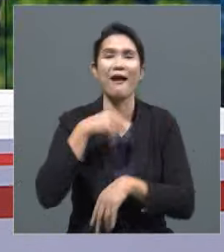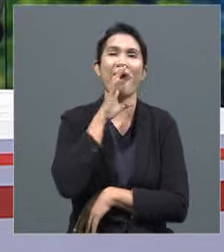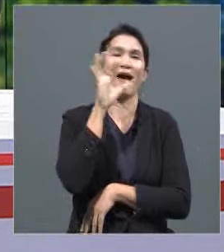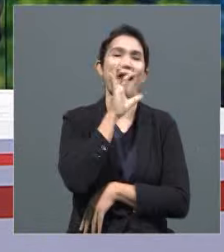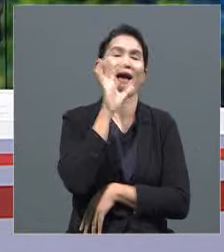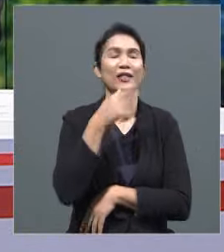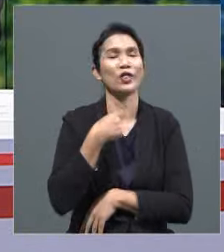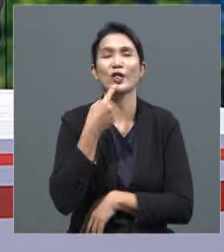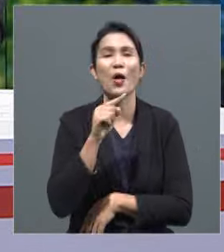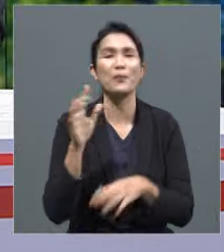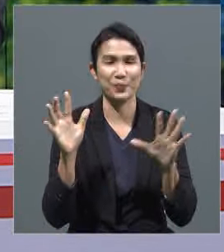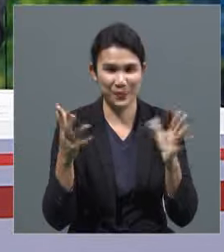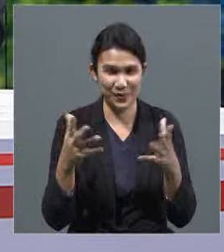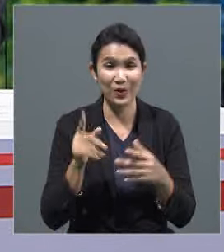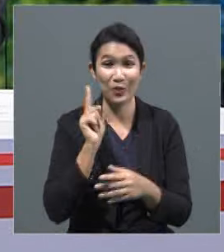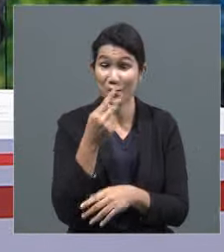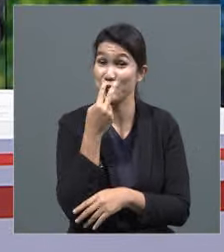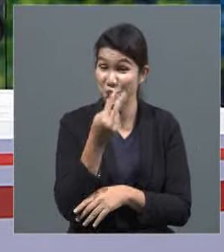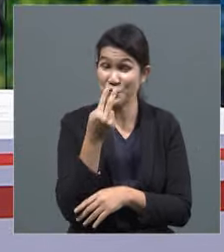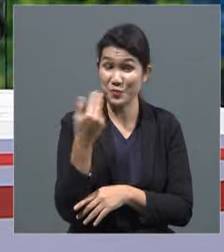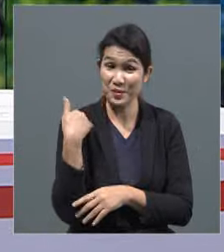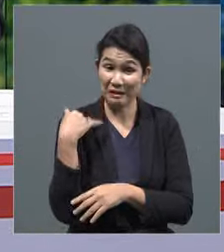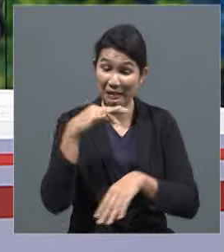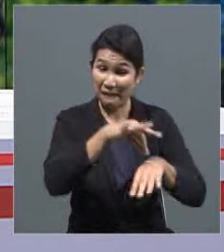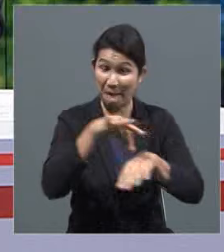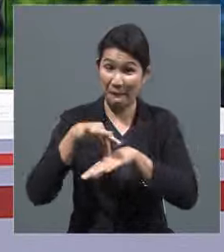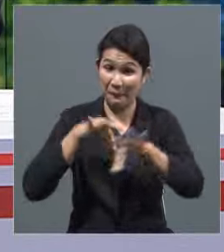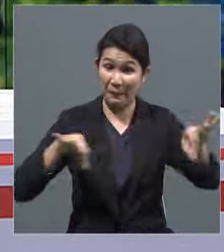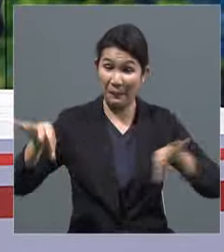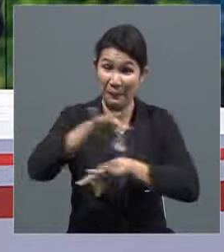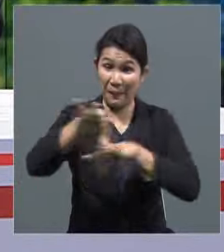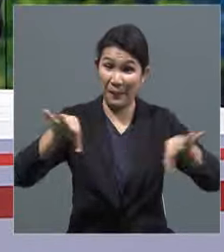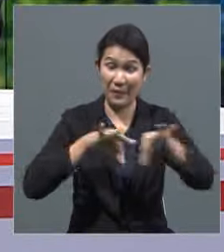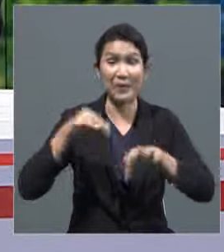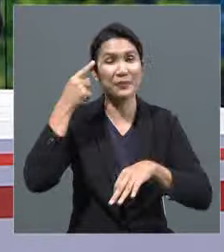แต่ว่าไม่ได้ตอบอะไร เดี๋ยวต้องติดตามกันว่าจะมีการโยกย้ายสลับตำแหน่งอะไรกันหรือเปล่านะคะ